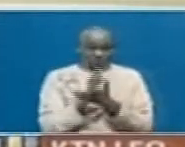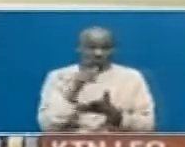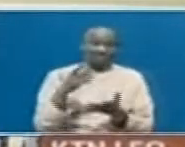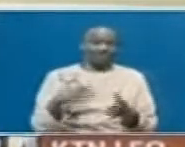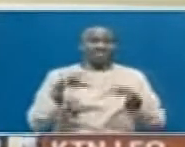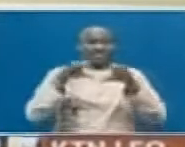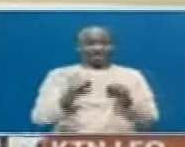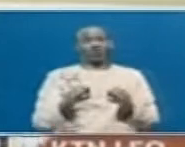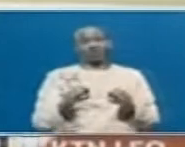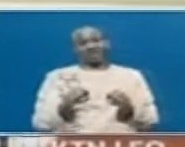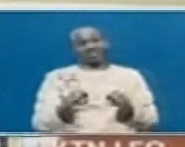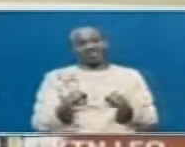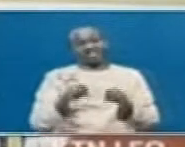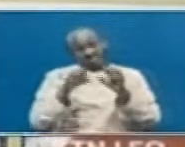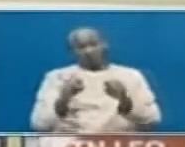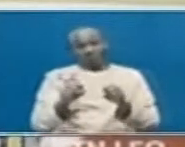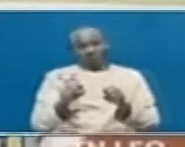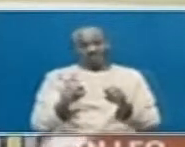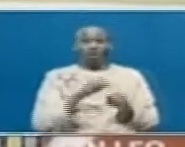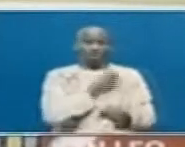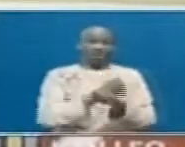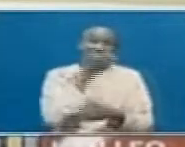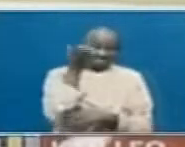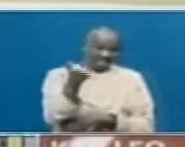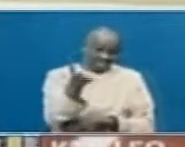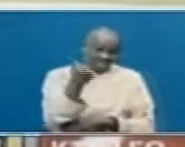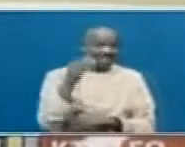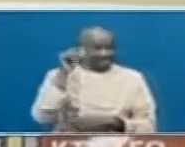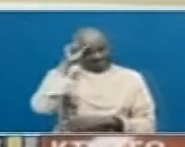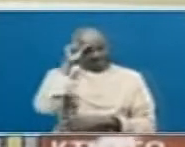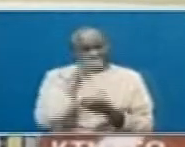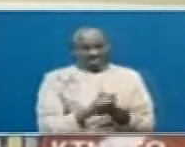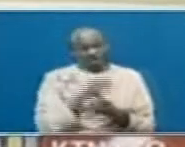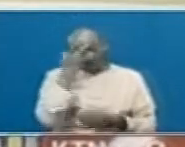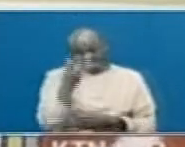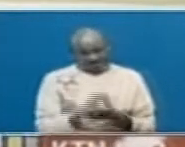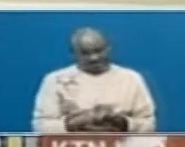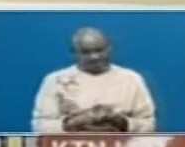wanashikilia madaraka makubwa makubwa katika serikali. Kwa sababu